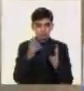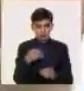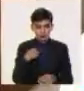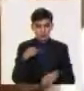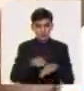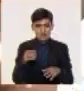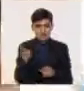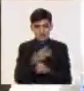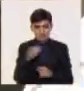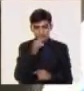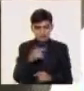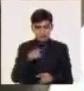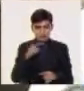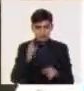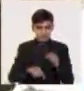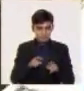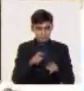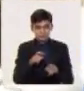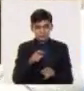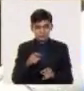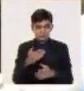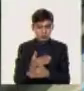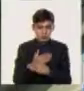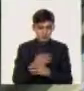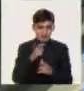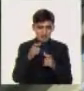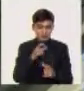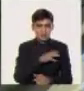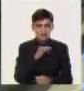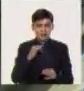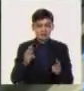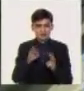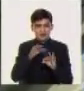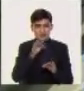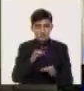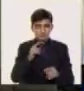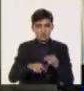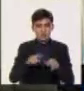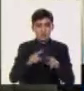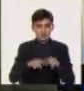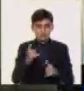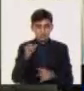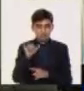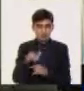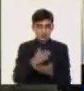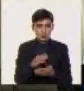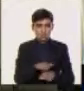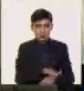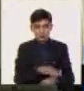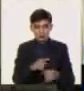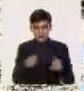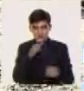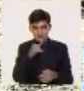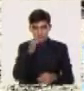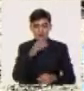что не справляюсь с этим огнем, бегу за калитку, зову на помощь. Пока погорельцы ютятся у родственников, но долго это продолжаться не